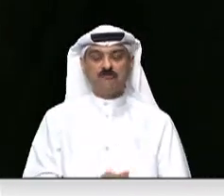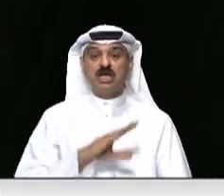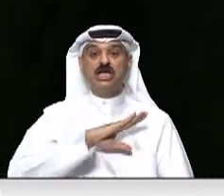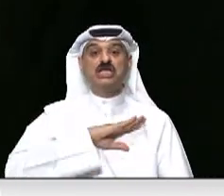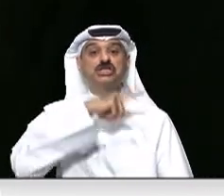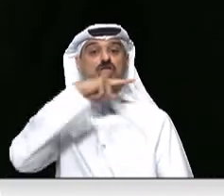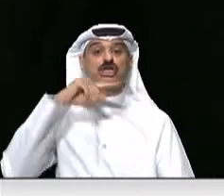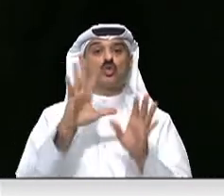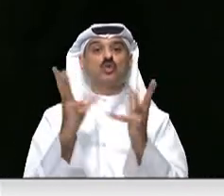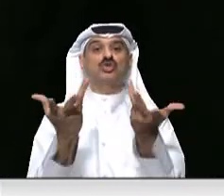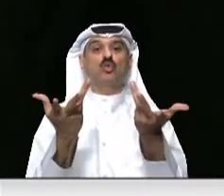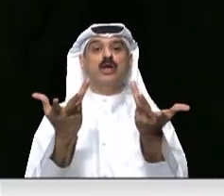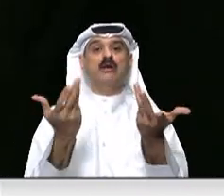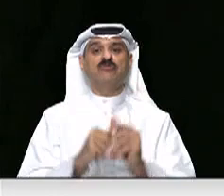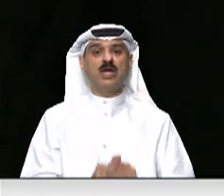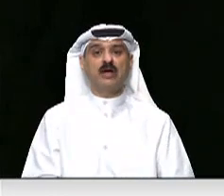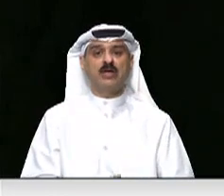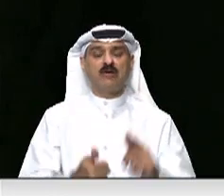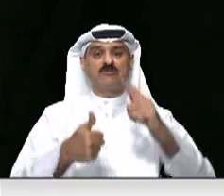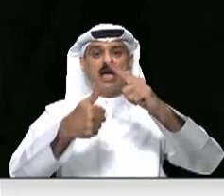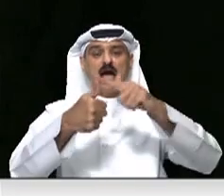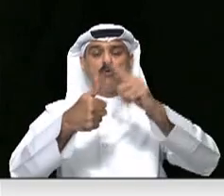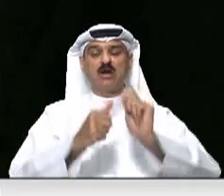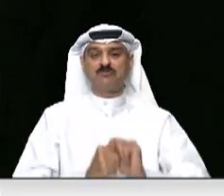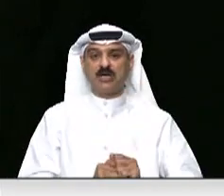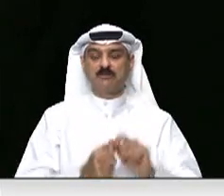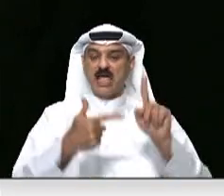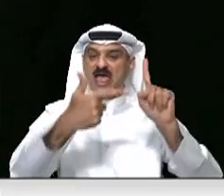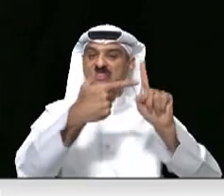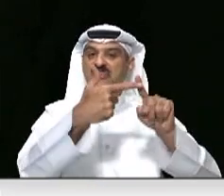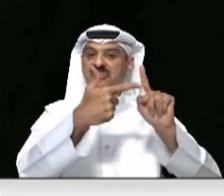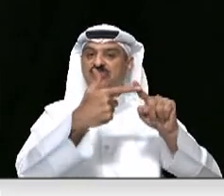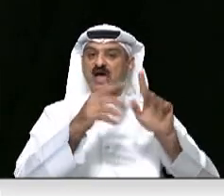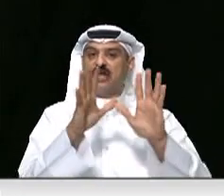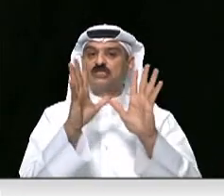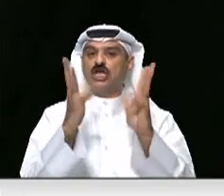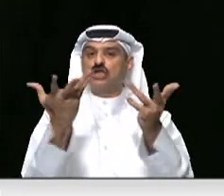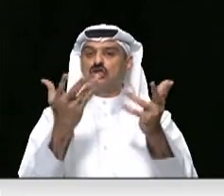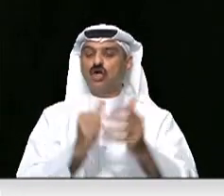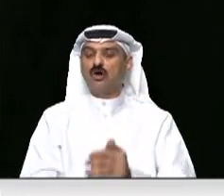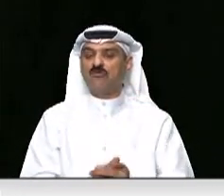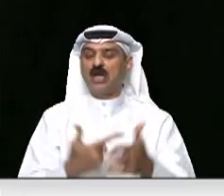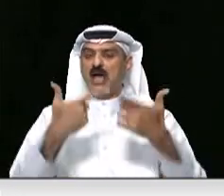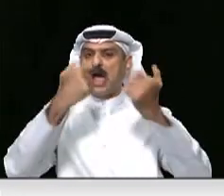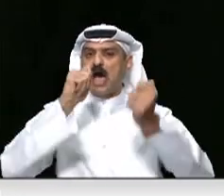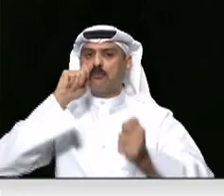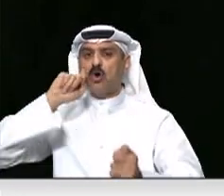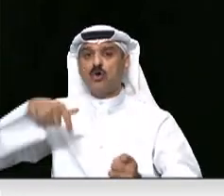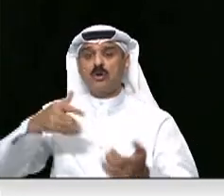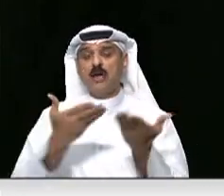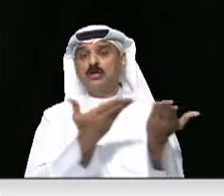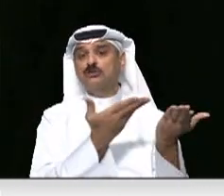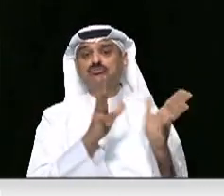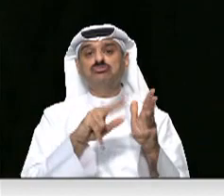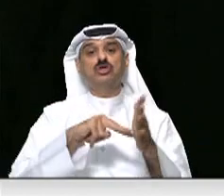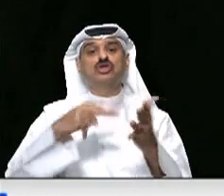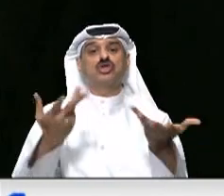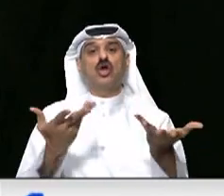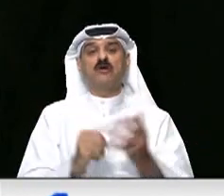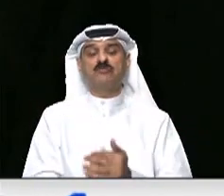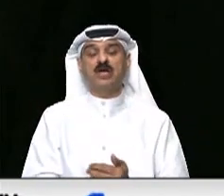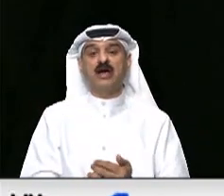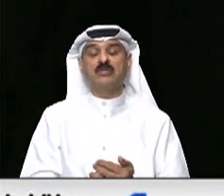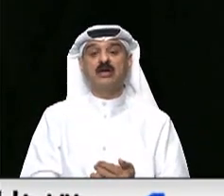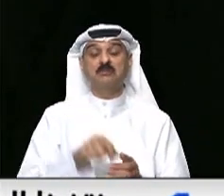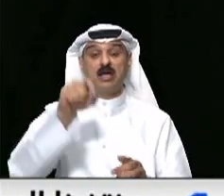الروسي؟ هذا يعني الشق الأول من السؤال. والسؤال الثاني، ما مصير الحرب في أوكرانيا إذا كانت فاغنر